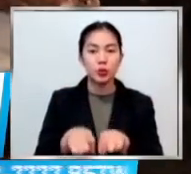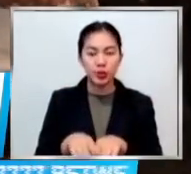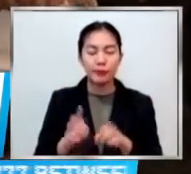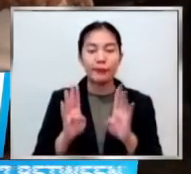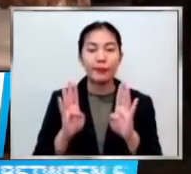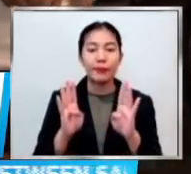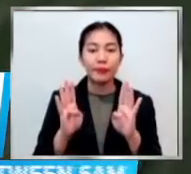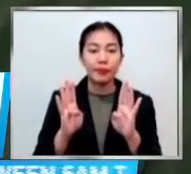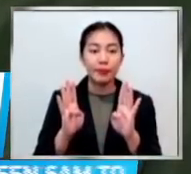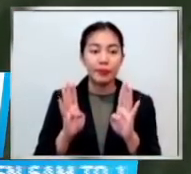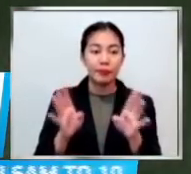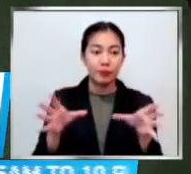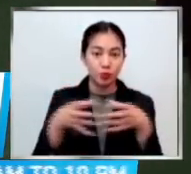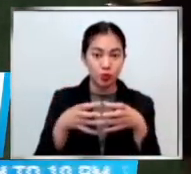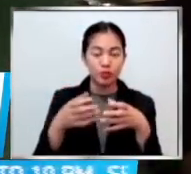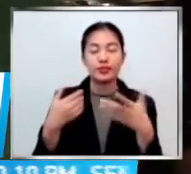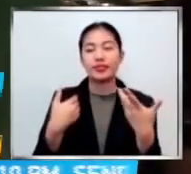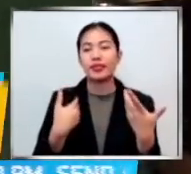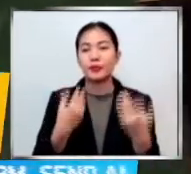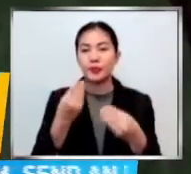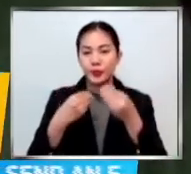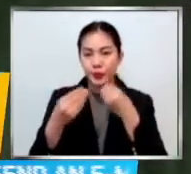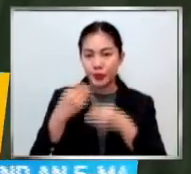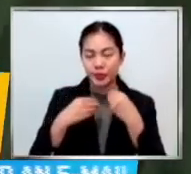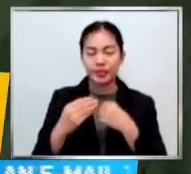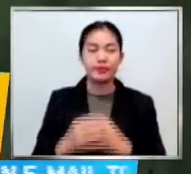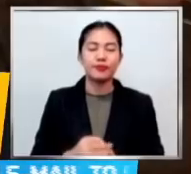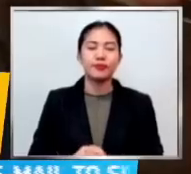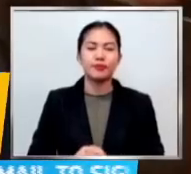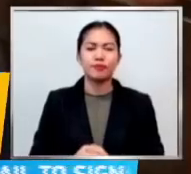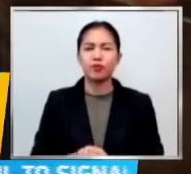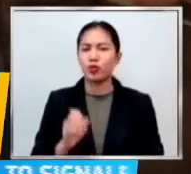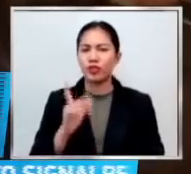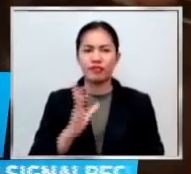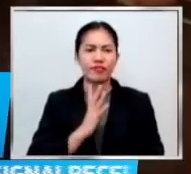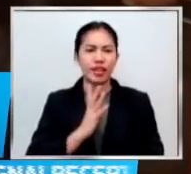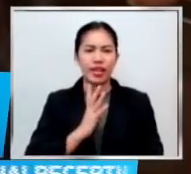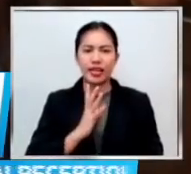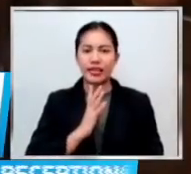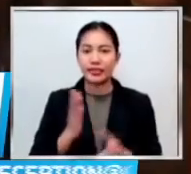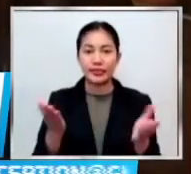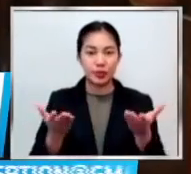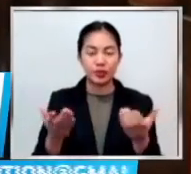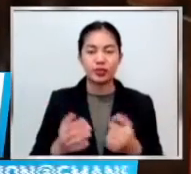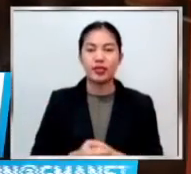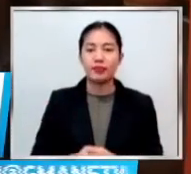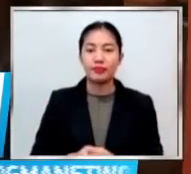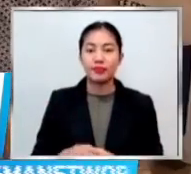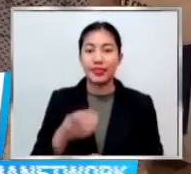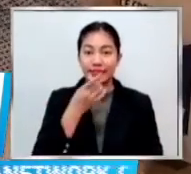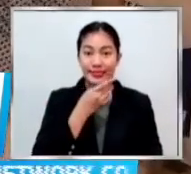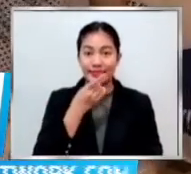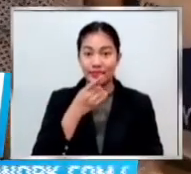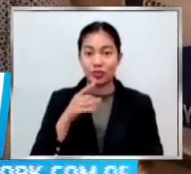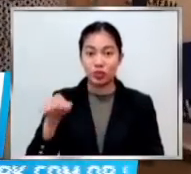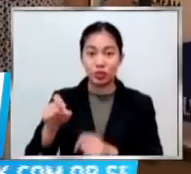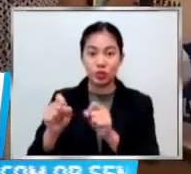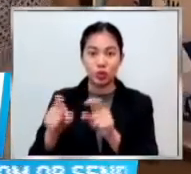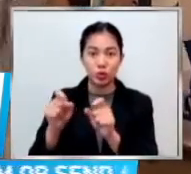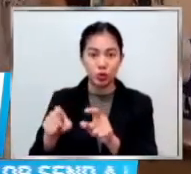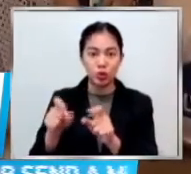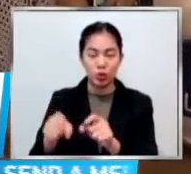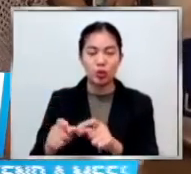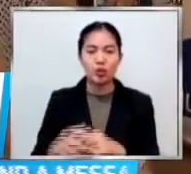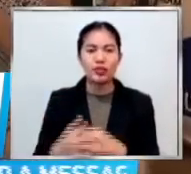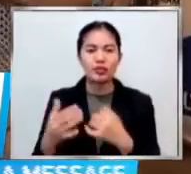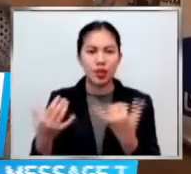piniling mag-food trip. Okay naman po, medyo maluwag naman po, masaya. Ang dessert stall na ito, bawing-bawi raw ang kita ngayon